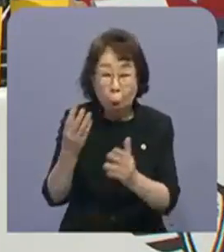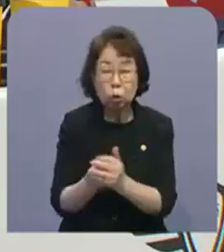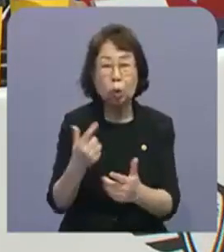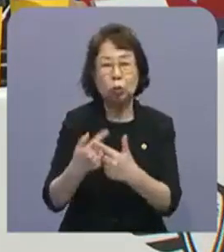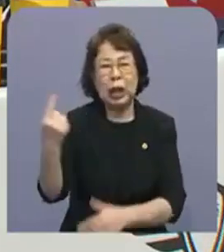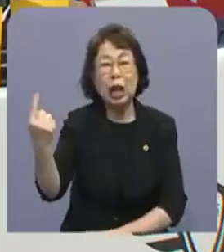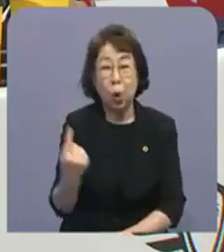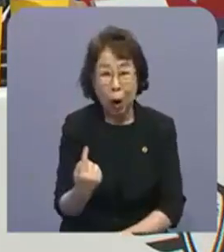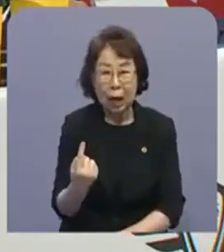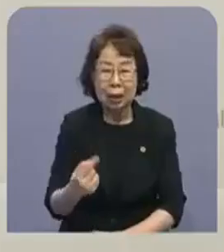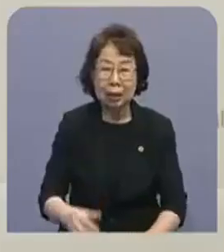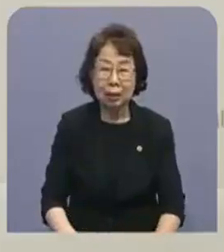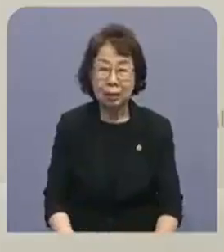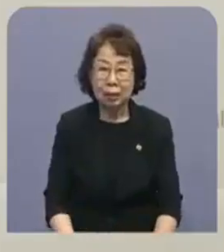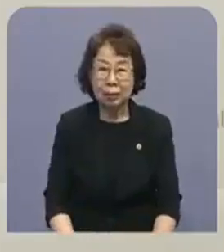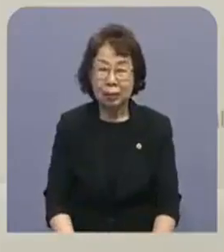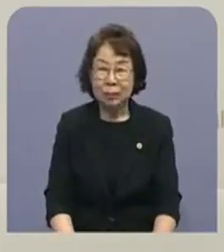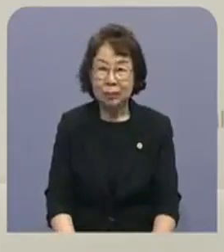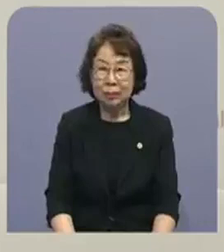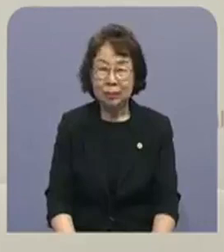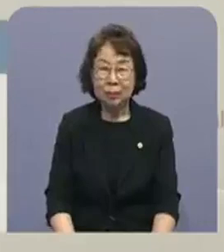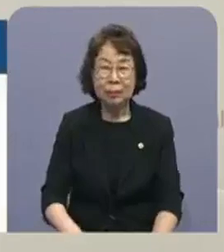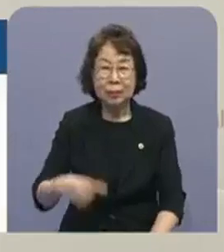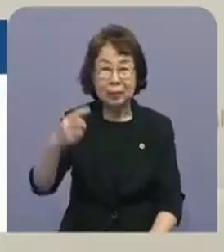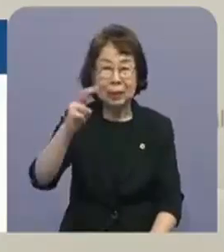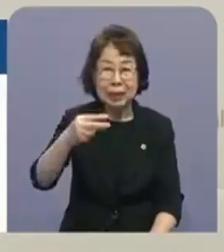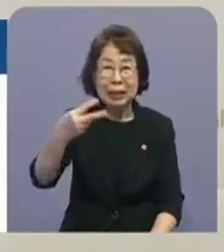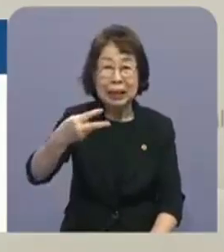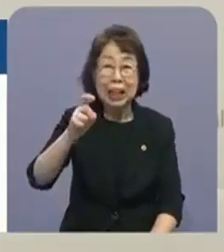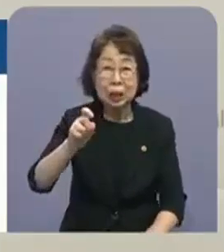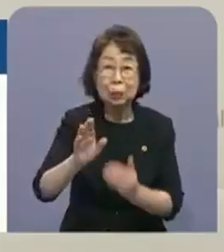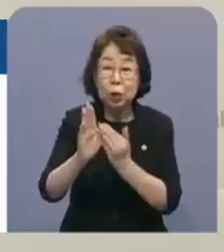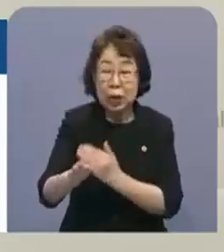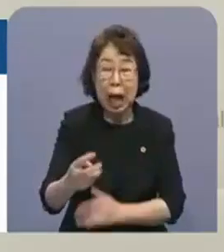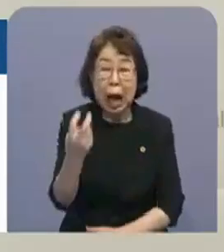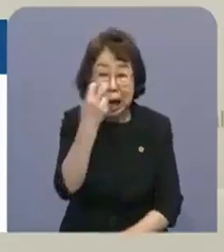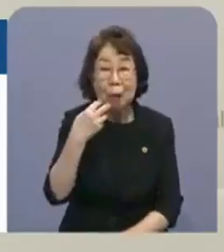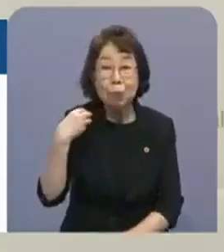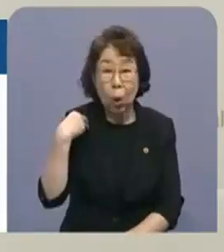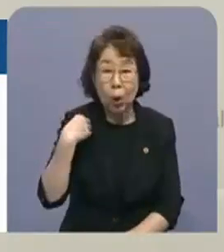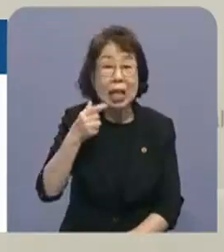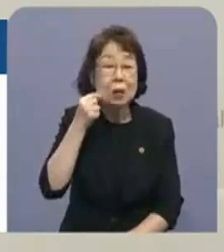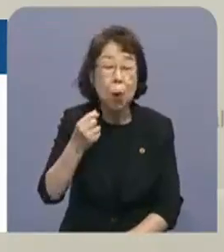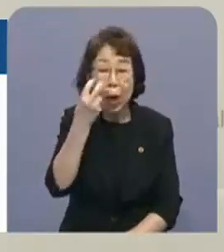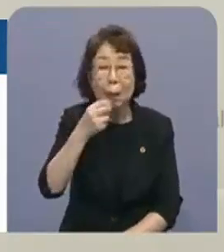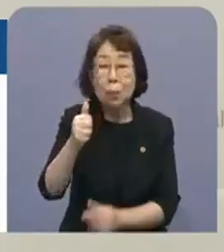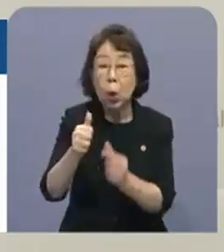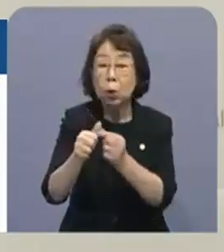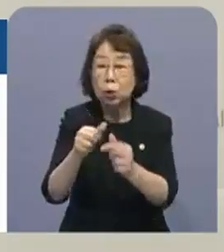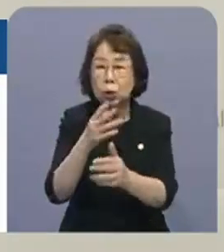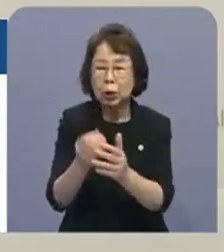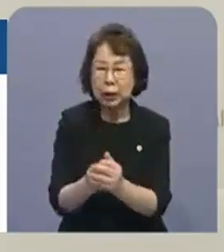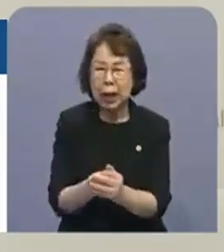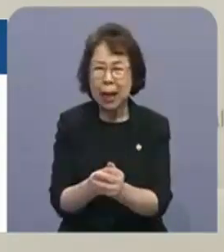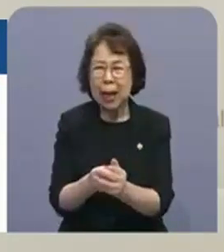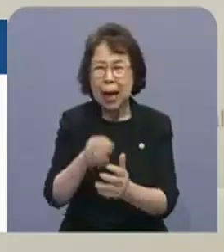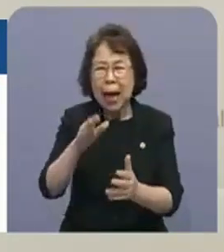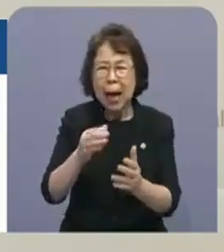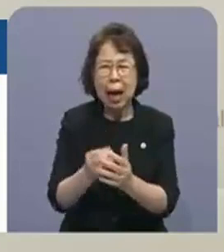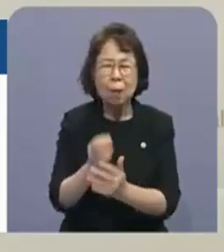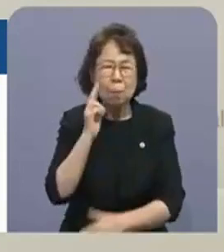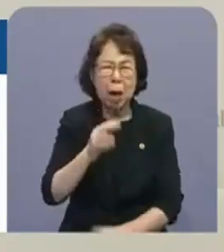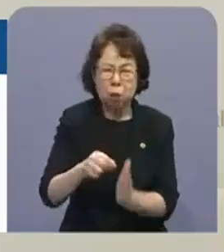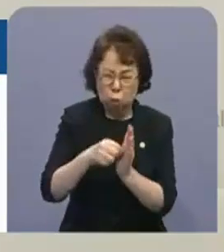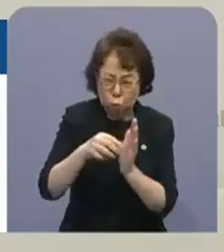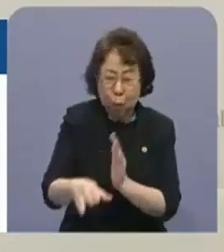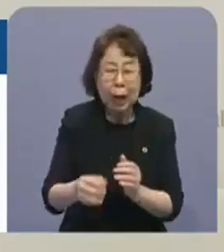부산을 찾습니다. 2010년 이후에 데뷔한 일본 감독님들 중에 넥스트 하마구치 루스케라고 할